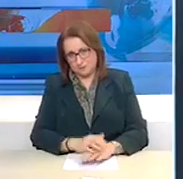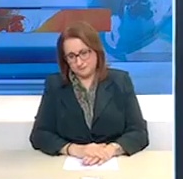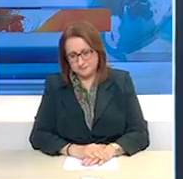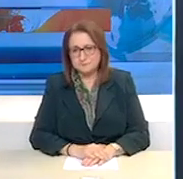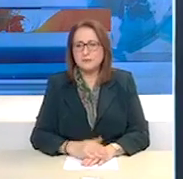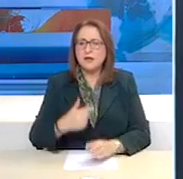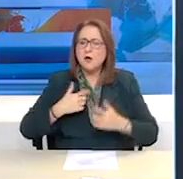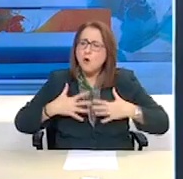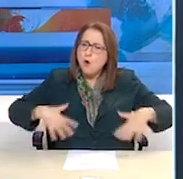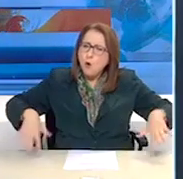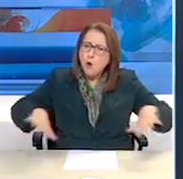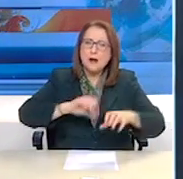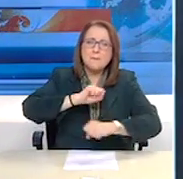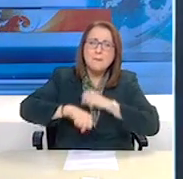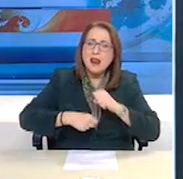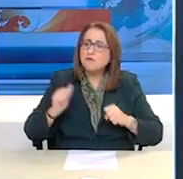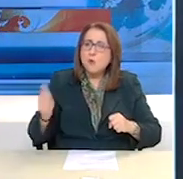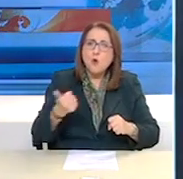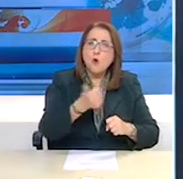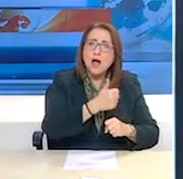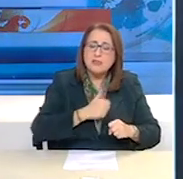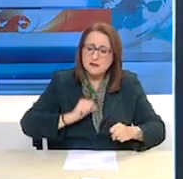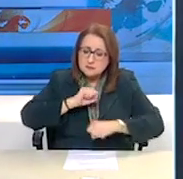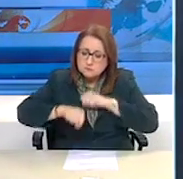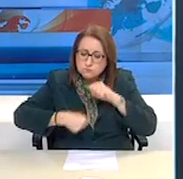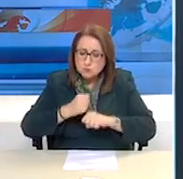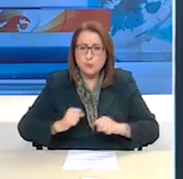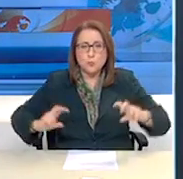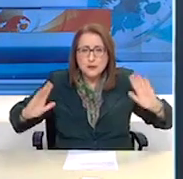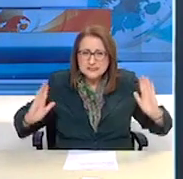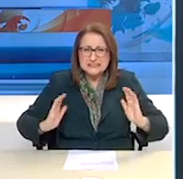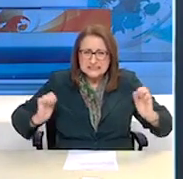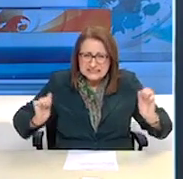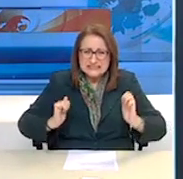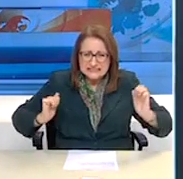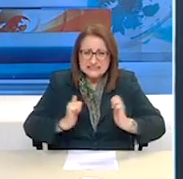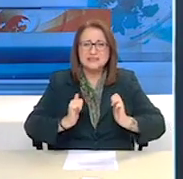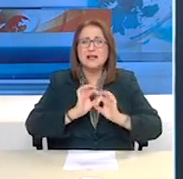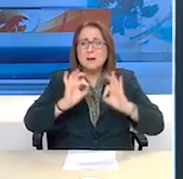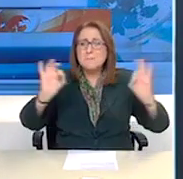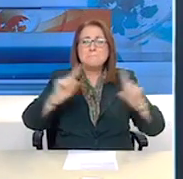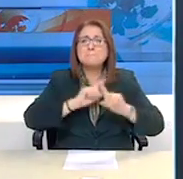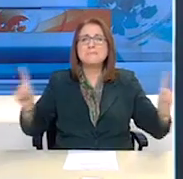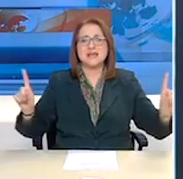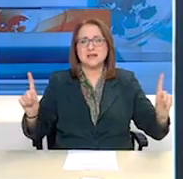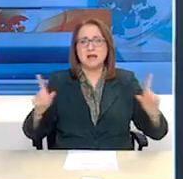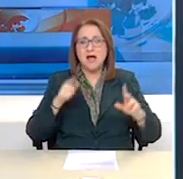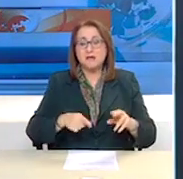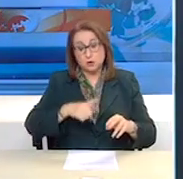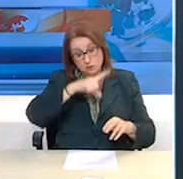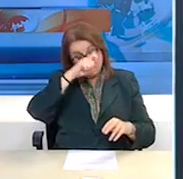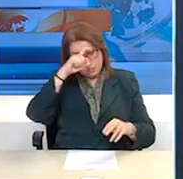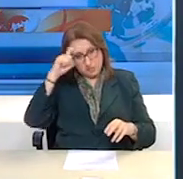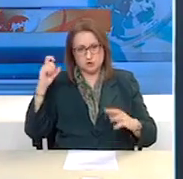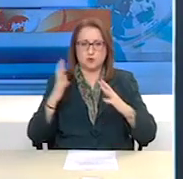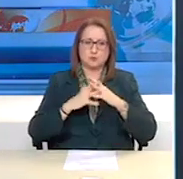καθένας από τη δική του θέση, τη μάχη για να περιορίσουμε τη διασπορά του ιού, για να σπάσουμε την αλυσίδα μετάδοσής του. Είναι ένας δύσκολος πόλεμος και